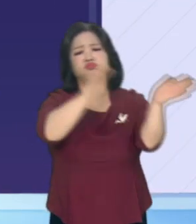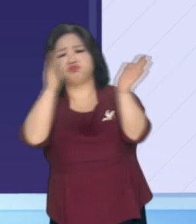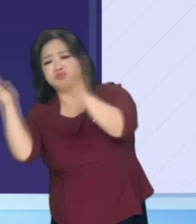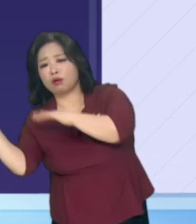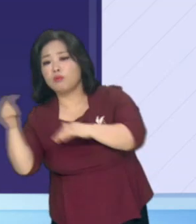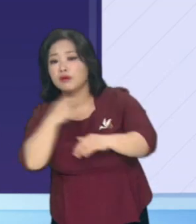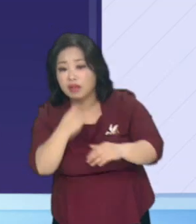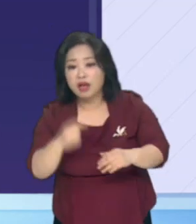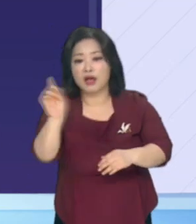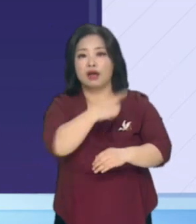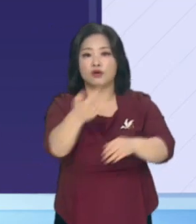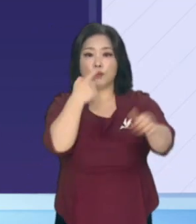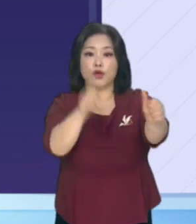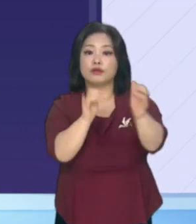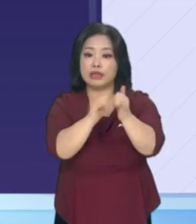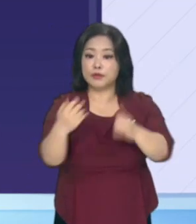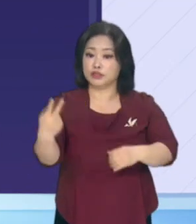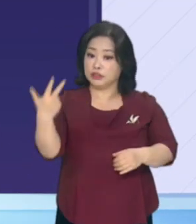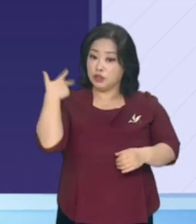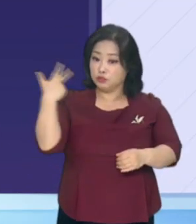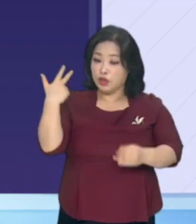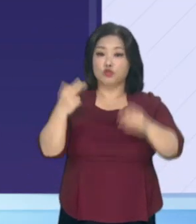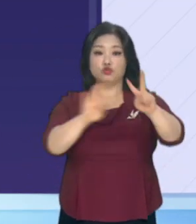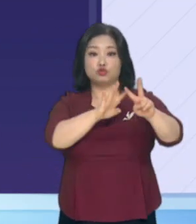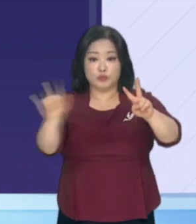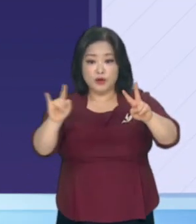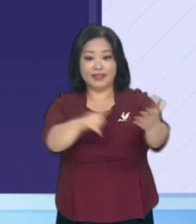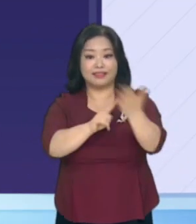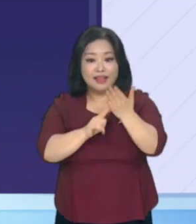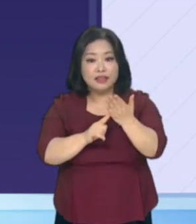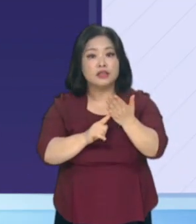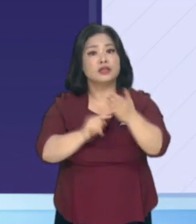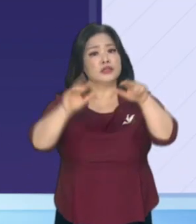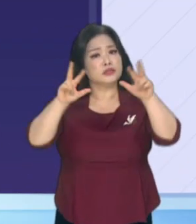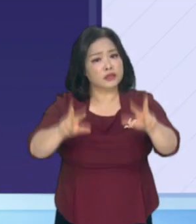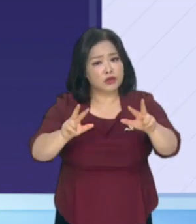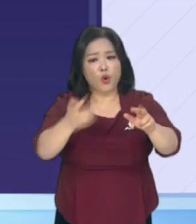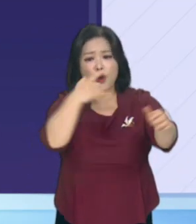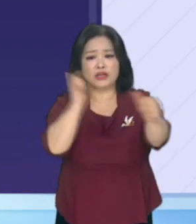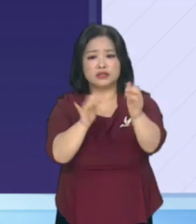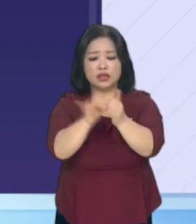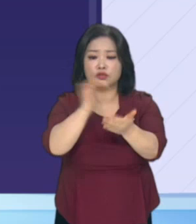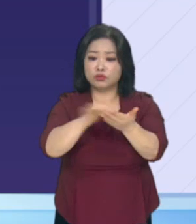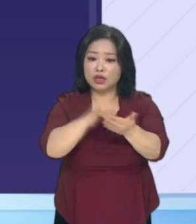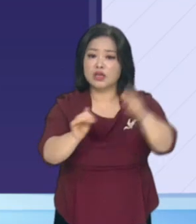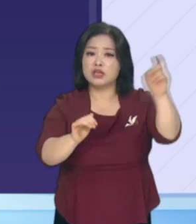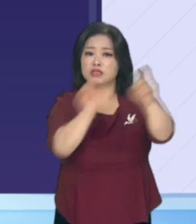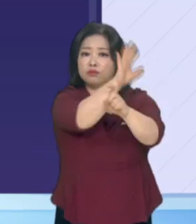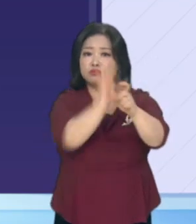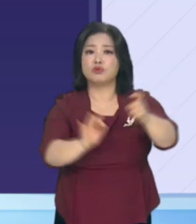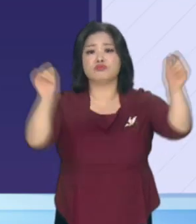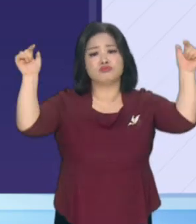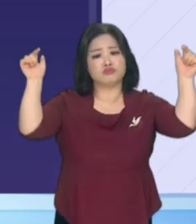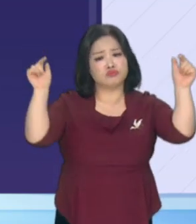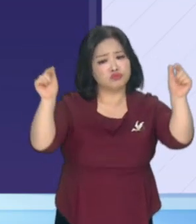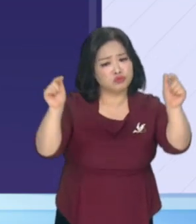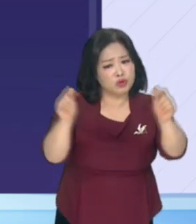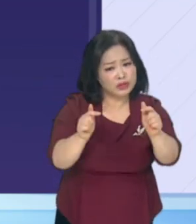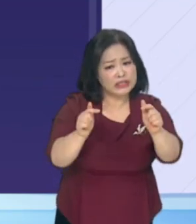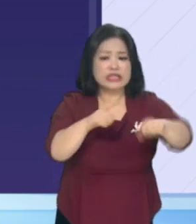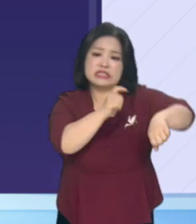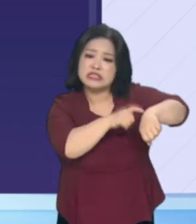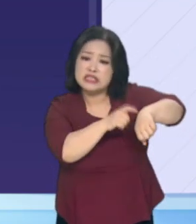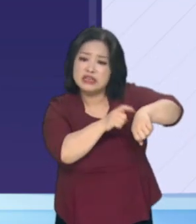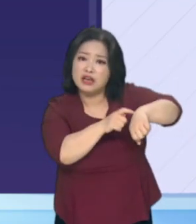하루 평균 확진자가 한 주 전에 2배가 되는 본격 확산부터 또 확진자 수가 10% 이상 줄어든 정점까지의 소요